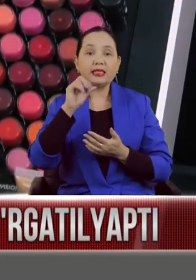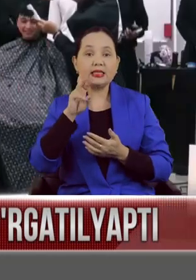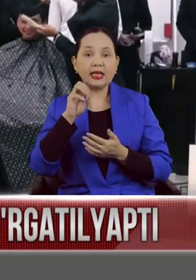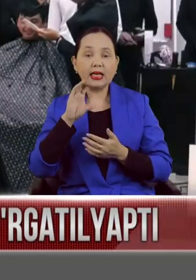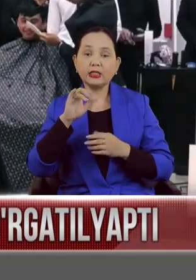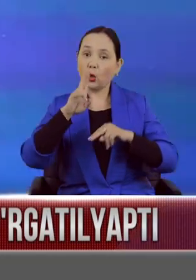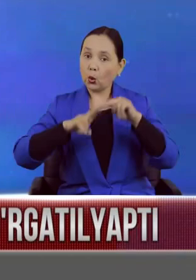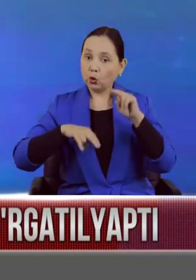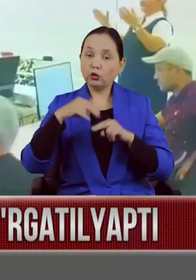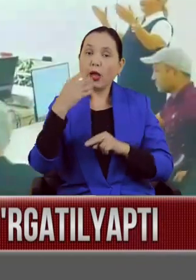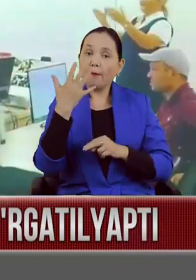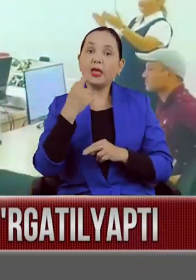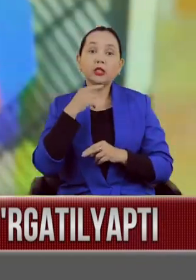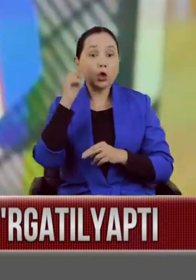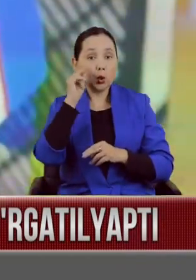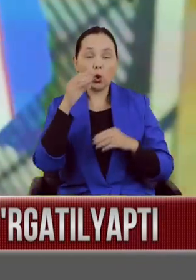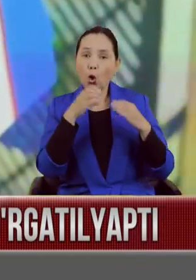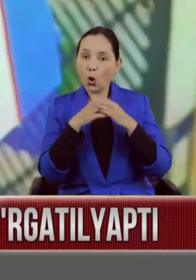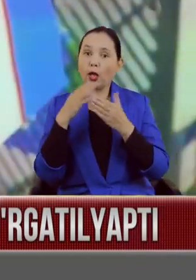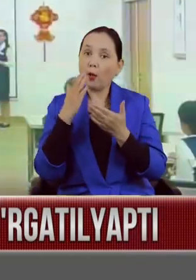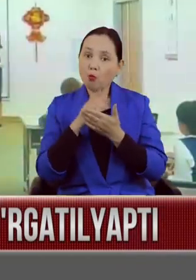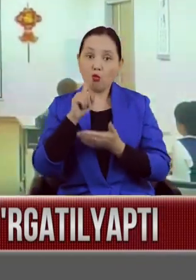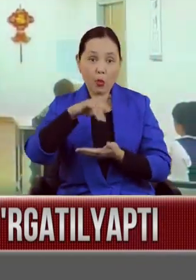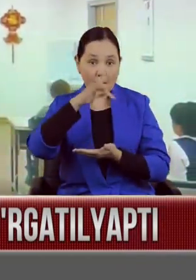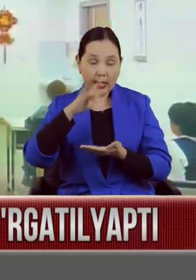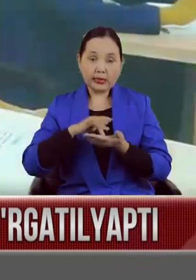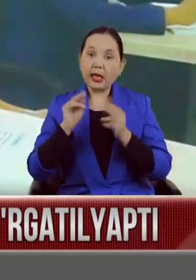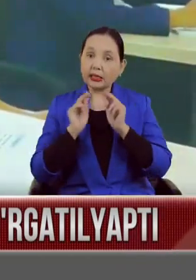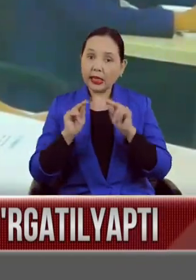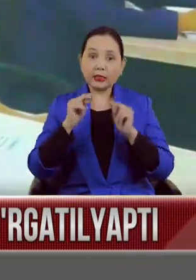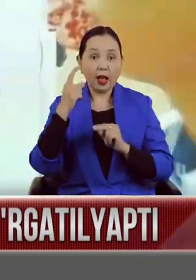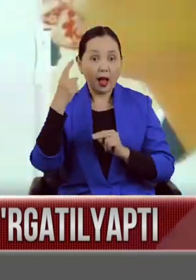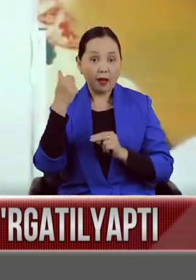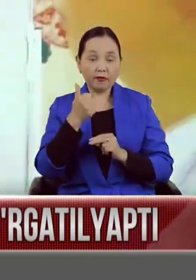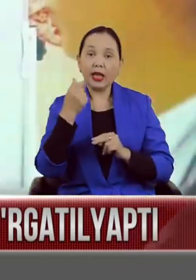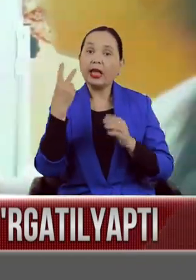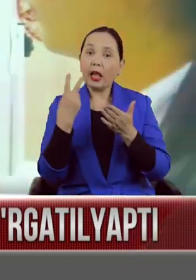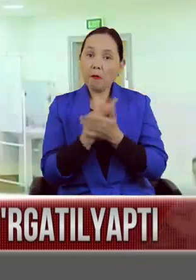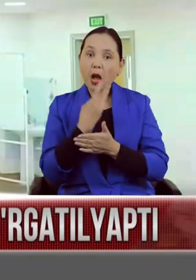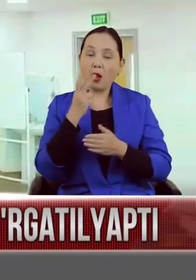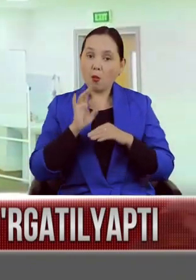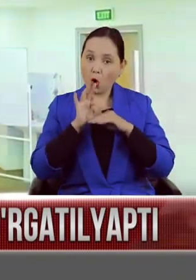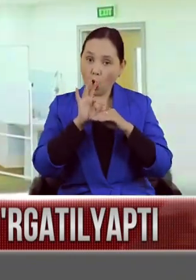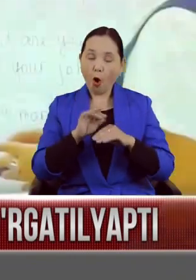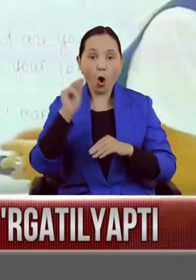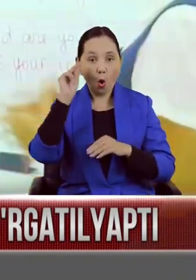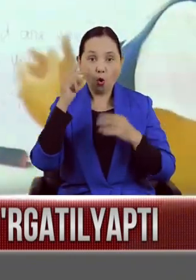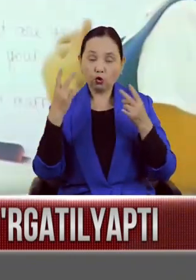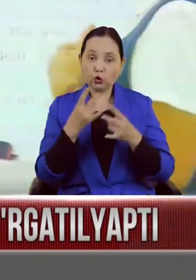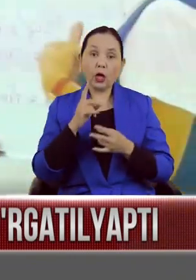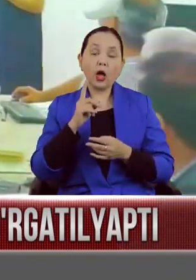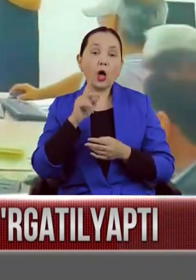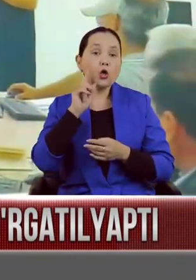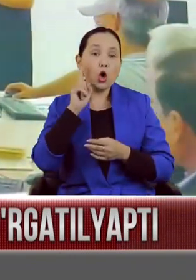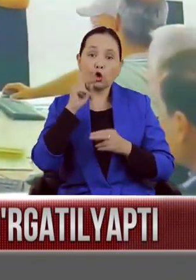stilist, prucha yo'nalishimiz. 5 ta til o'rganish to'garagi ham bor bu markazda. Darslar hafta davomida kuniga 2 mahaldan o'tiladi. O'qish uchun